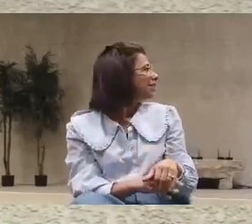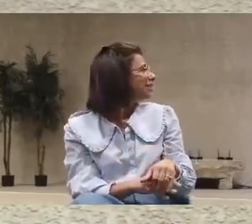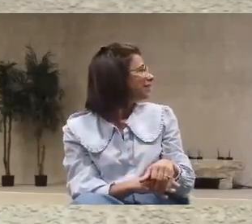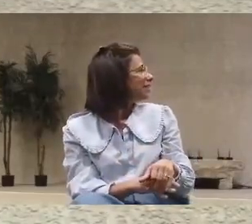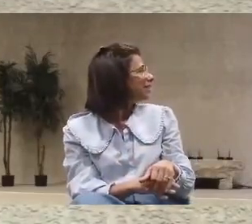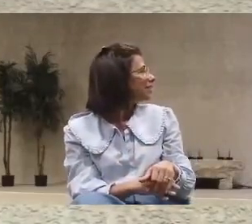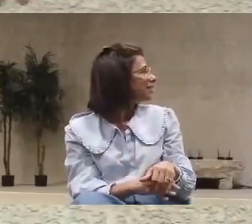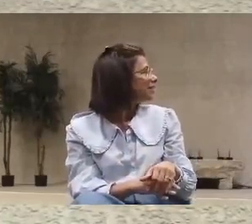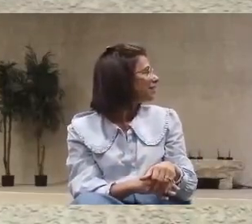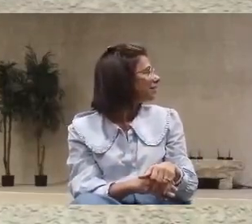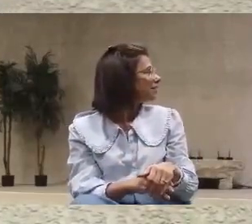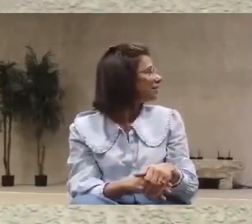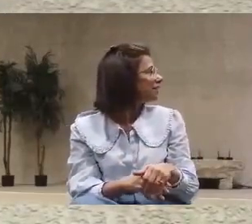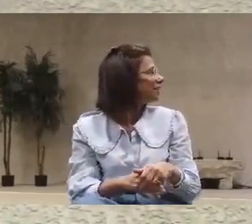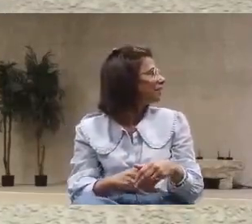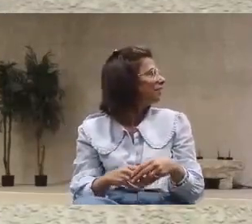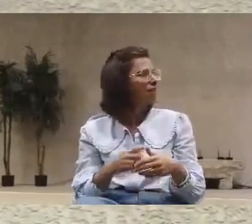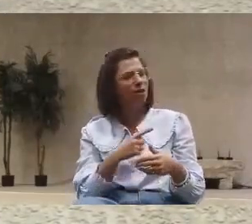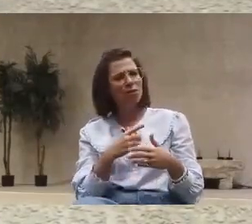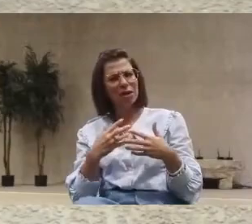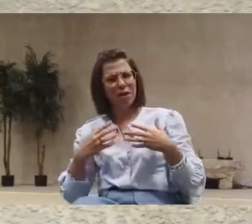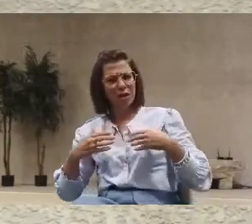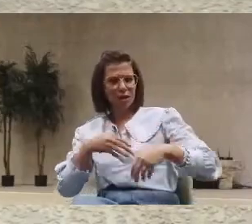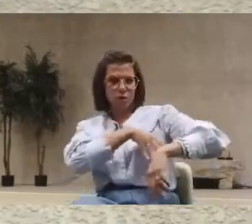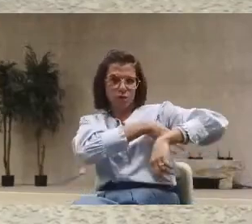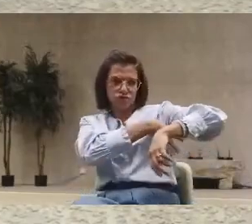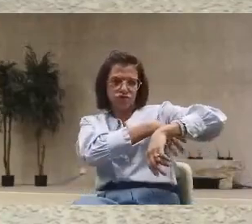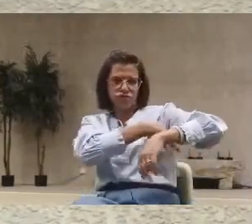voilà je me disais mais je transfère tout seul là pourquoi